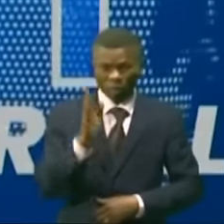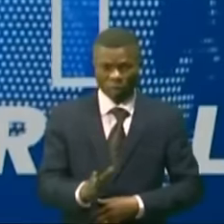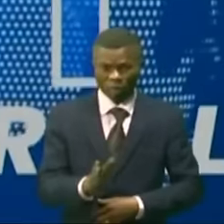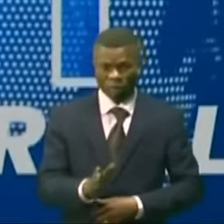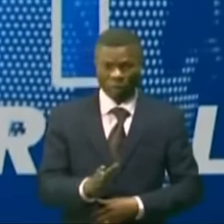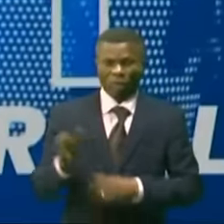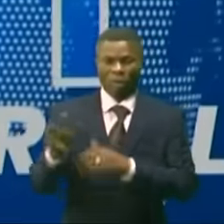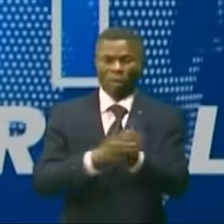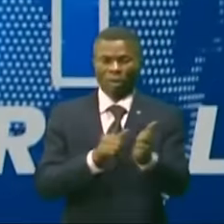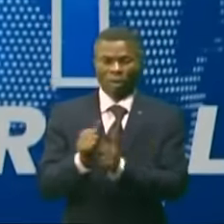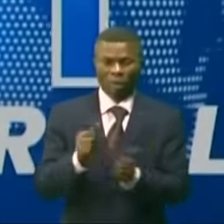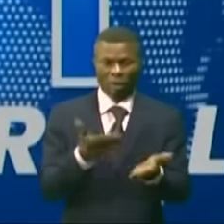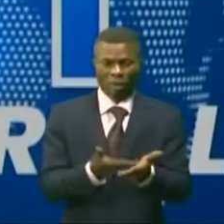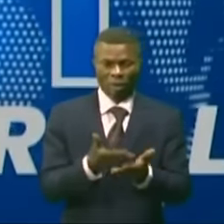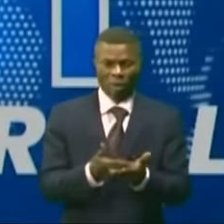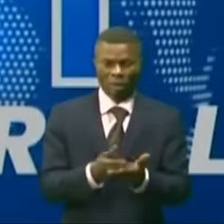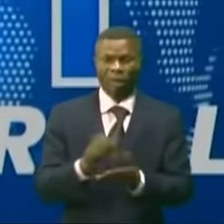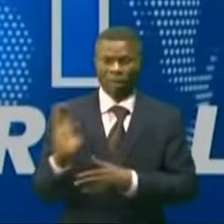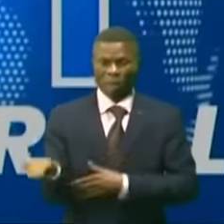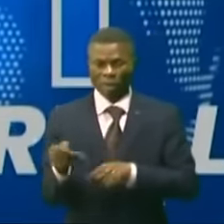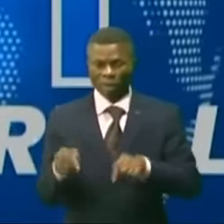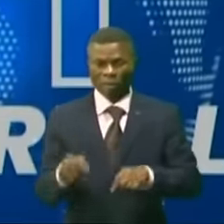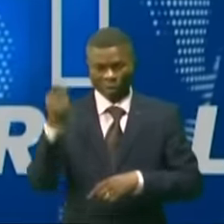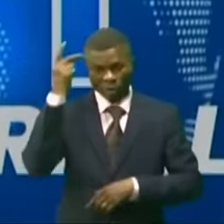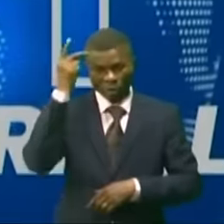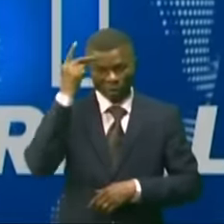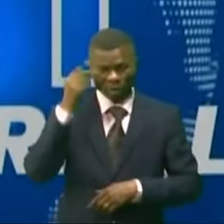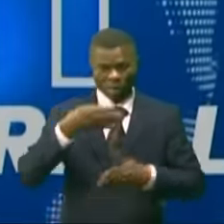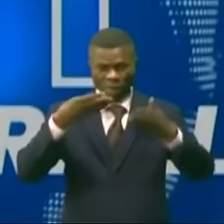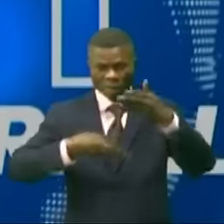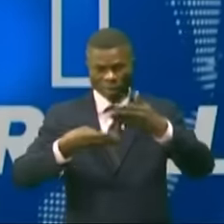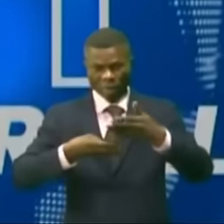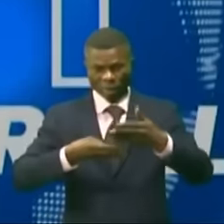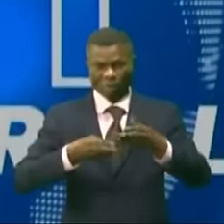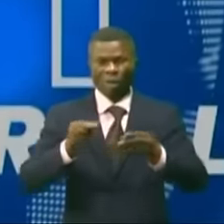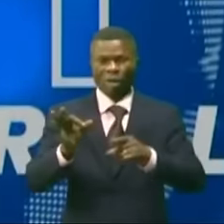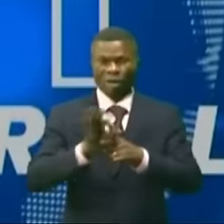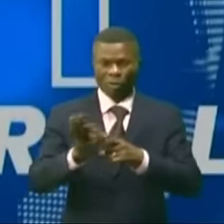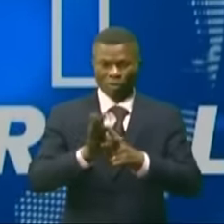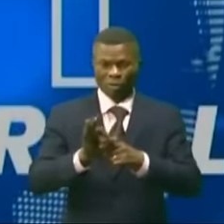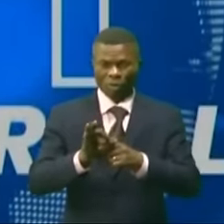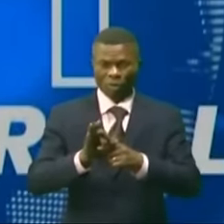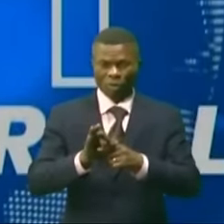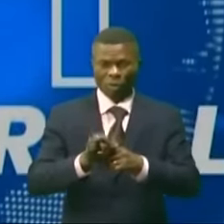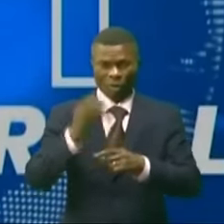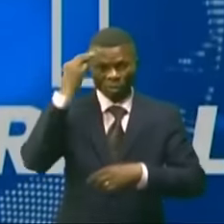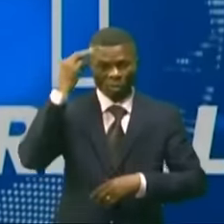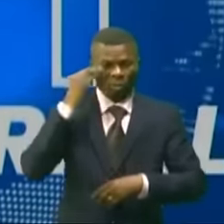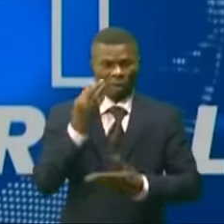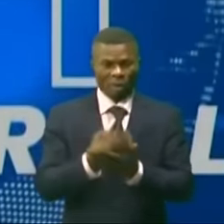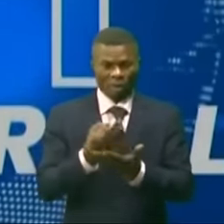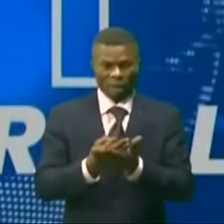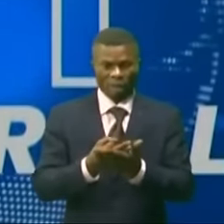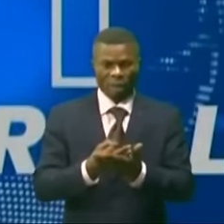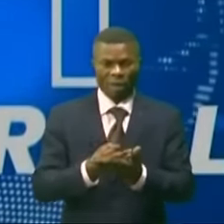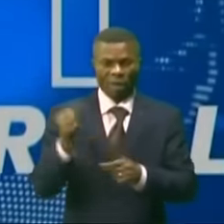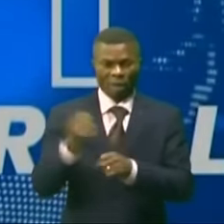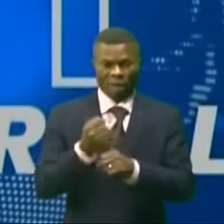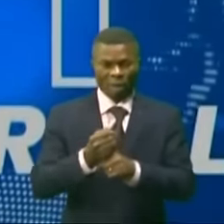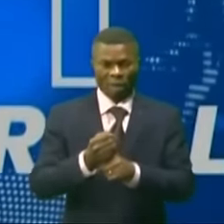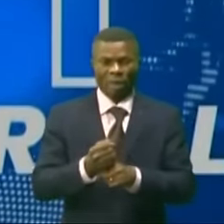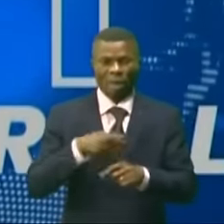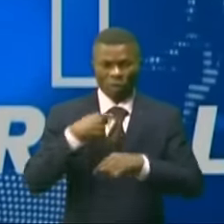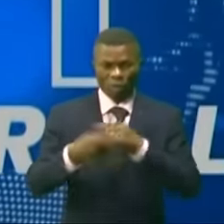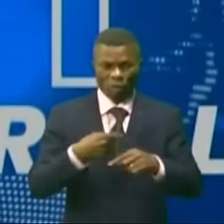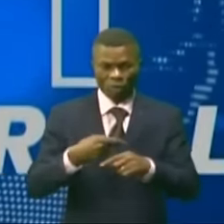prolifération tient depuis ce matin à Kinshasa sa 9e session ouvert par le ministre des Finances ses travaux ont